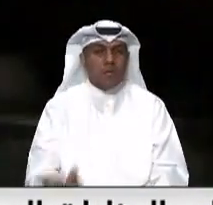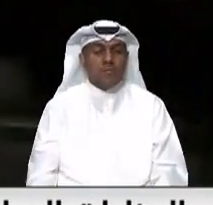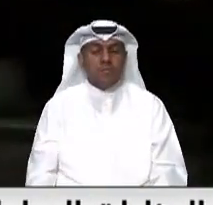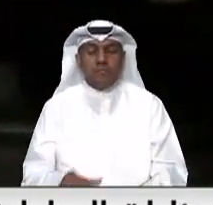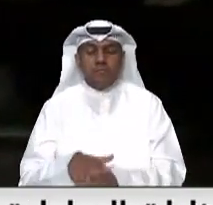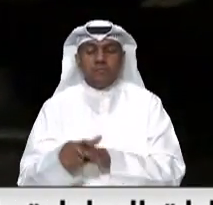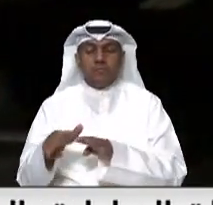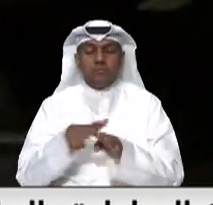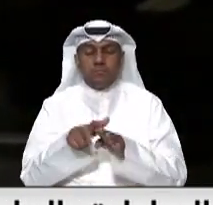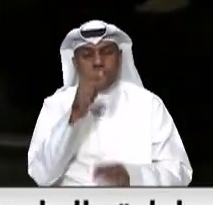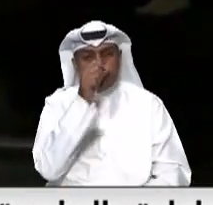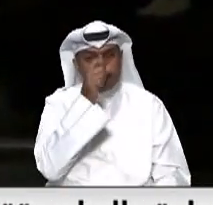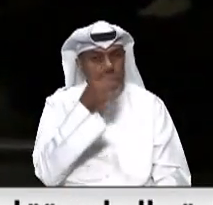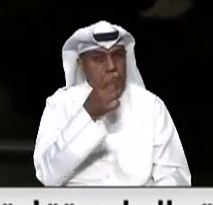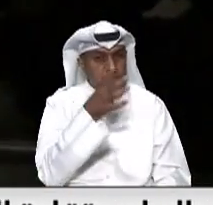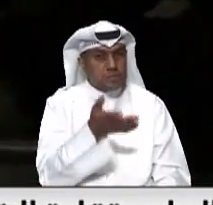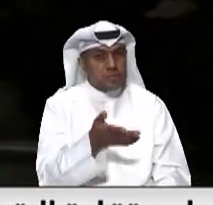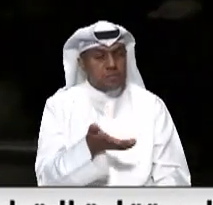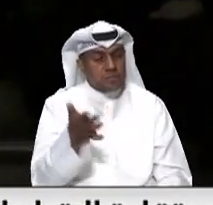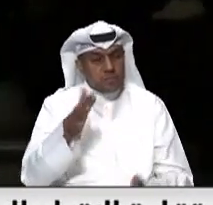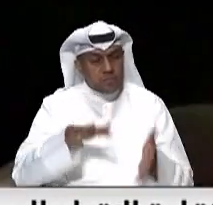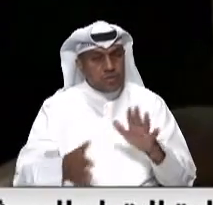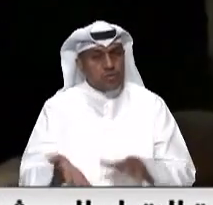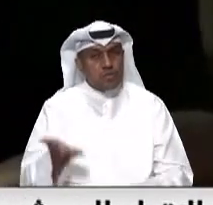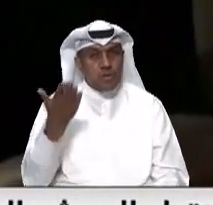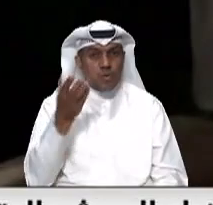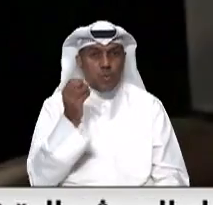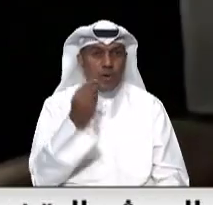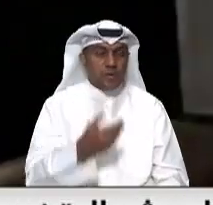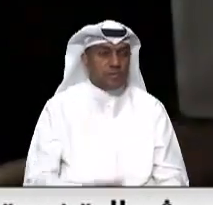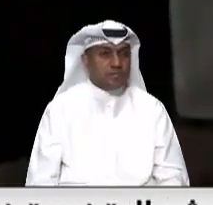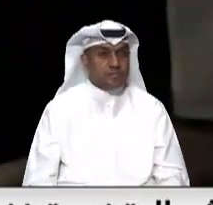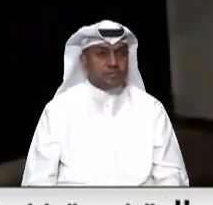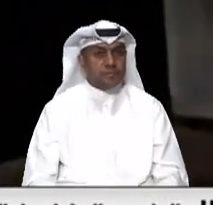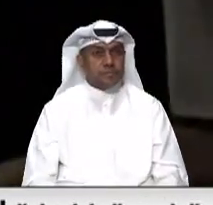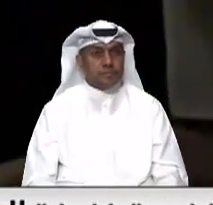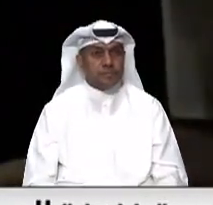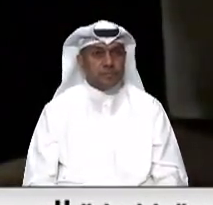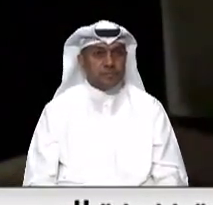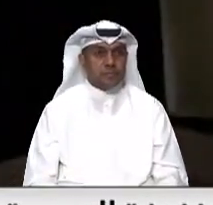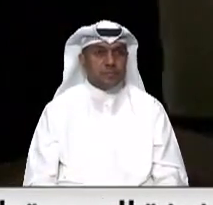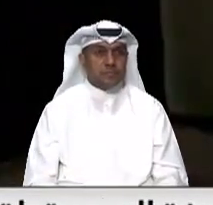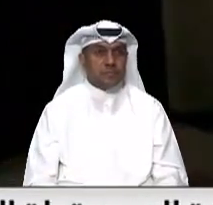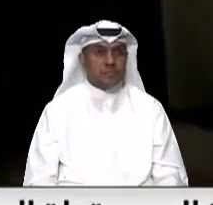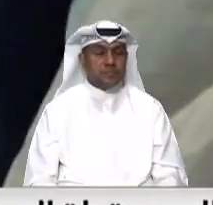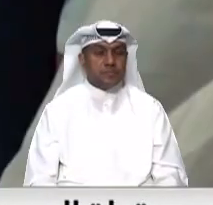ما زالت تحصد أرواح الأبرياء.